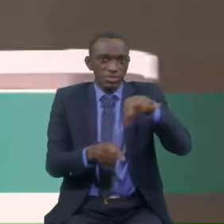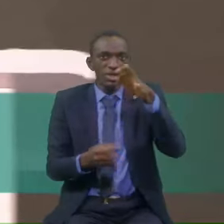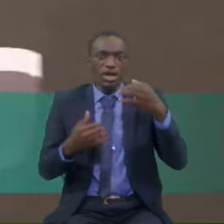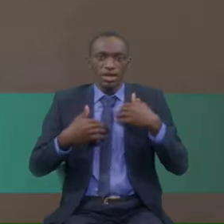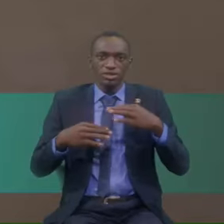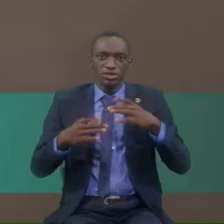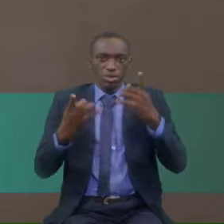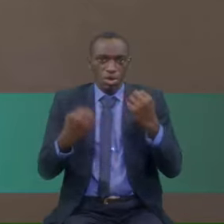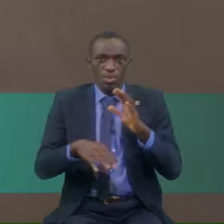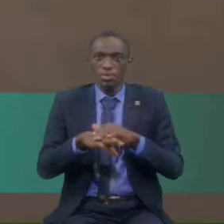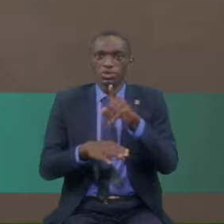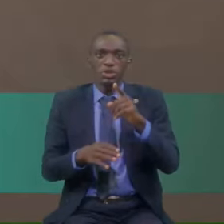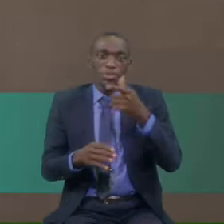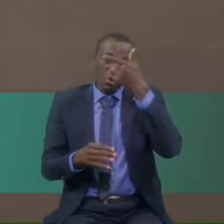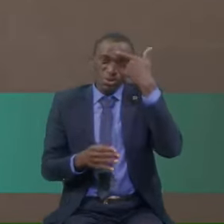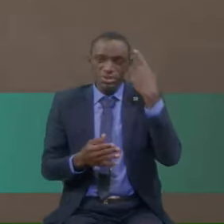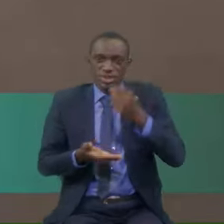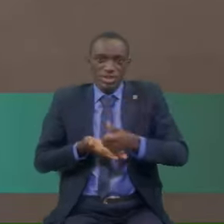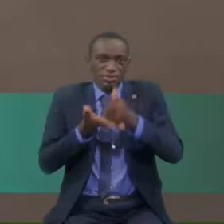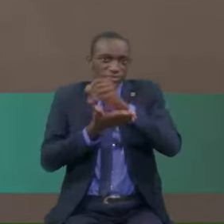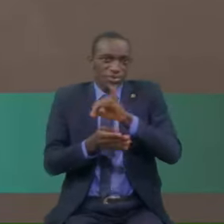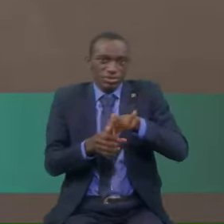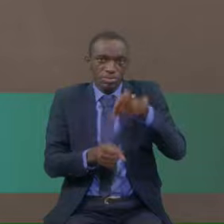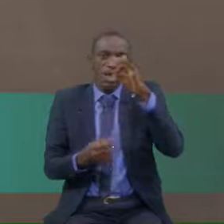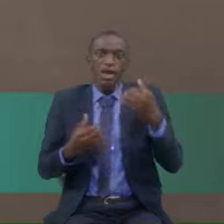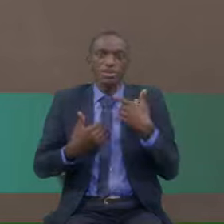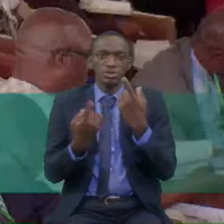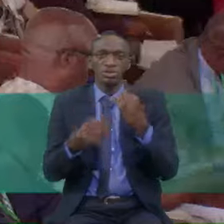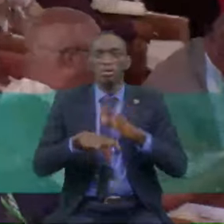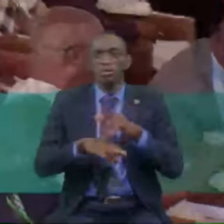L'esprit qui rend capable est venu sur moi.